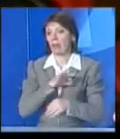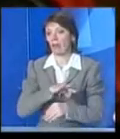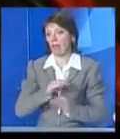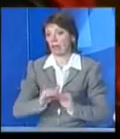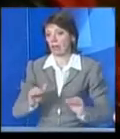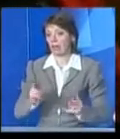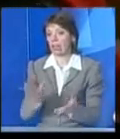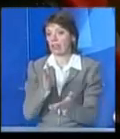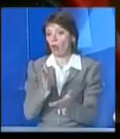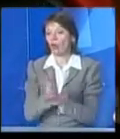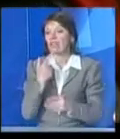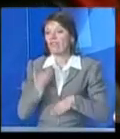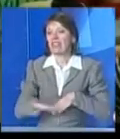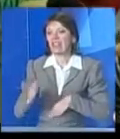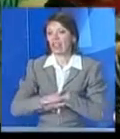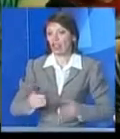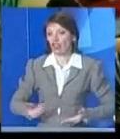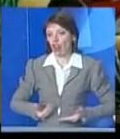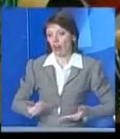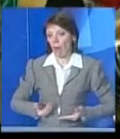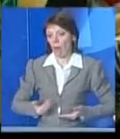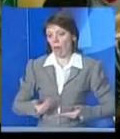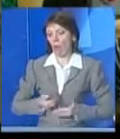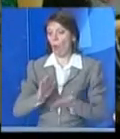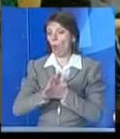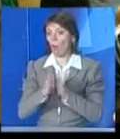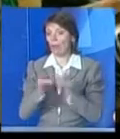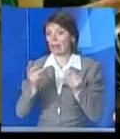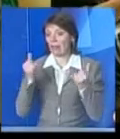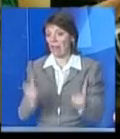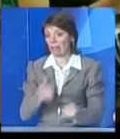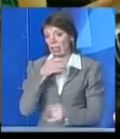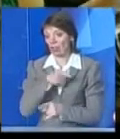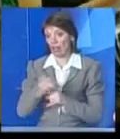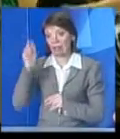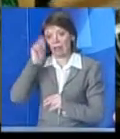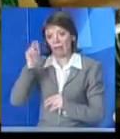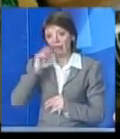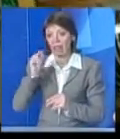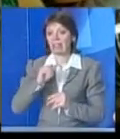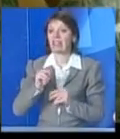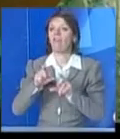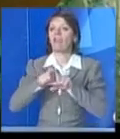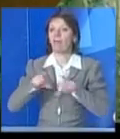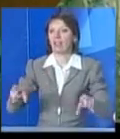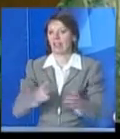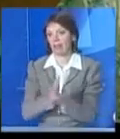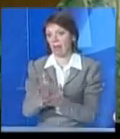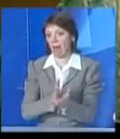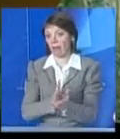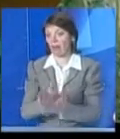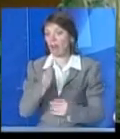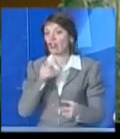які знаходяться в складних житлово-побутових умовах і на даний час не навчаються у відповідних освітніх закладах.